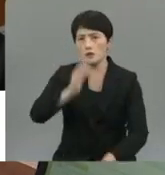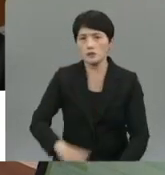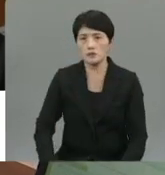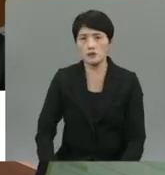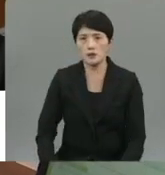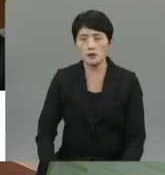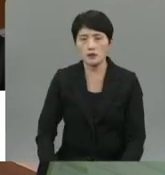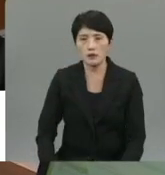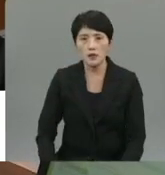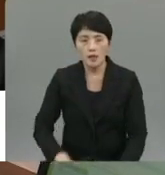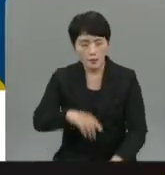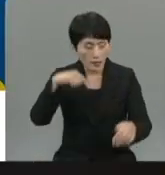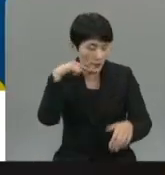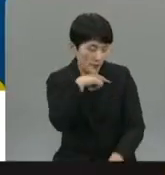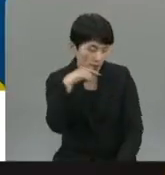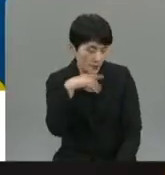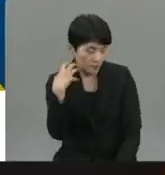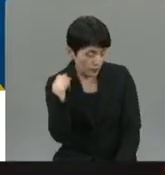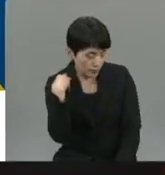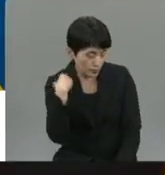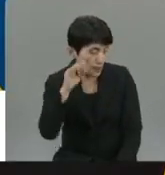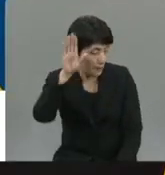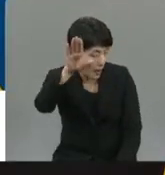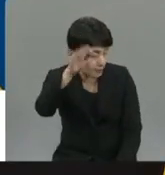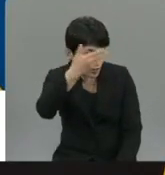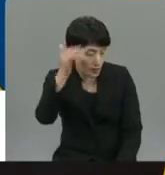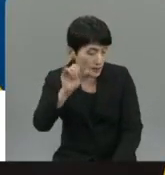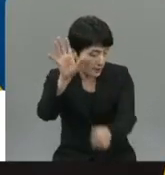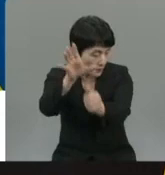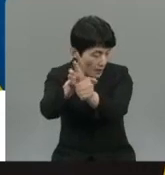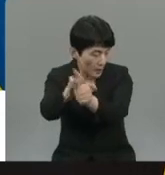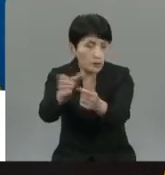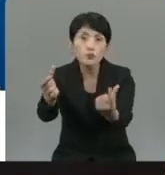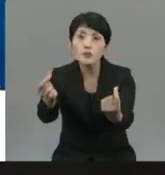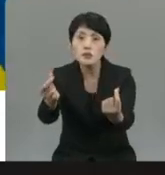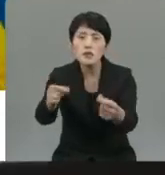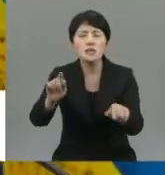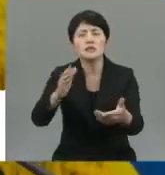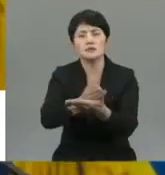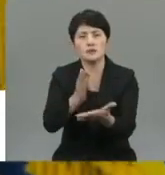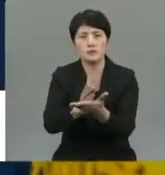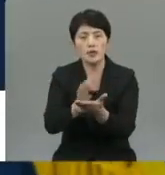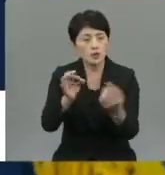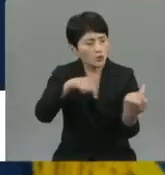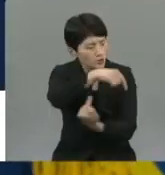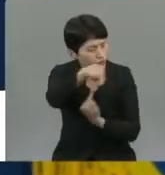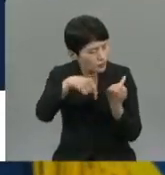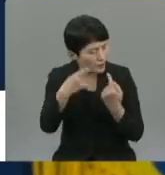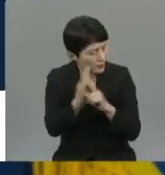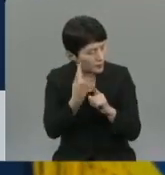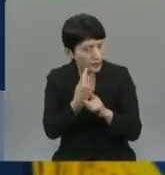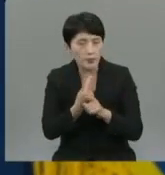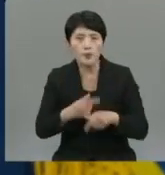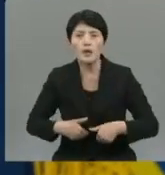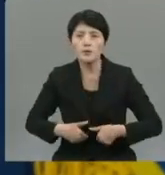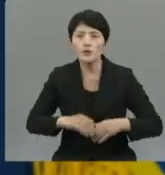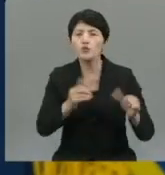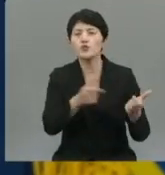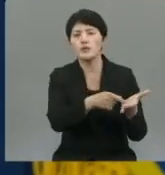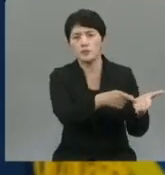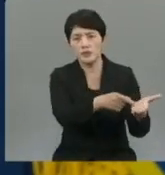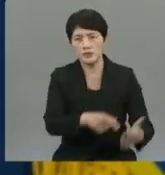758,1 tỷ đô la mỹ gia tăng gánh nặng cho thế hệ tương lai tổng thống đề nghị quốc hội sớm thông qua dự luật về chuẩn mực tài khóa